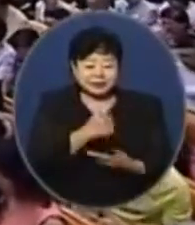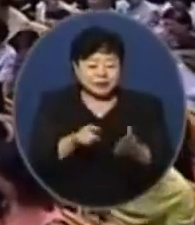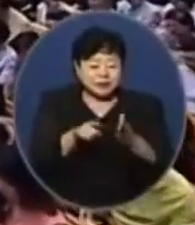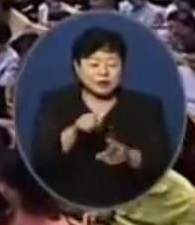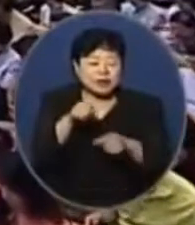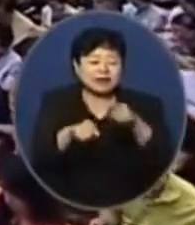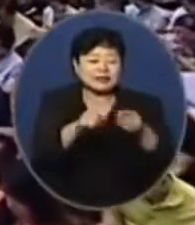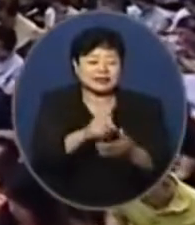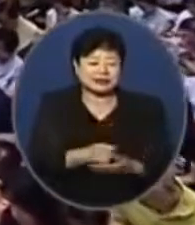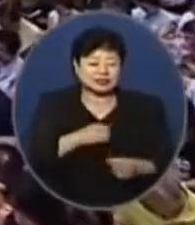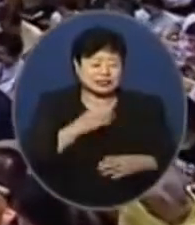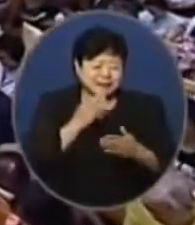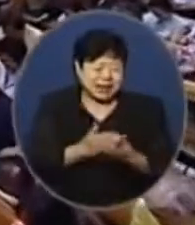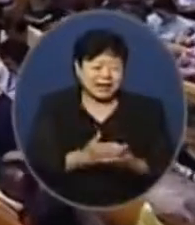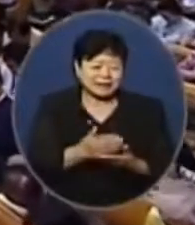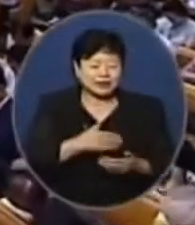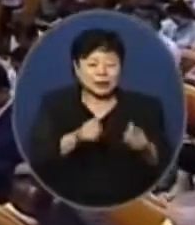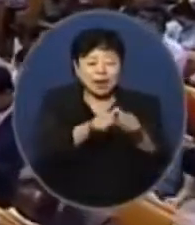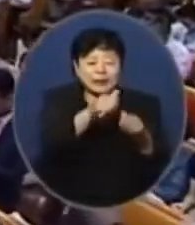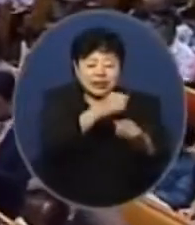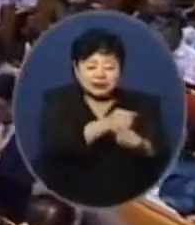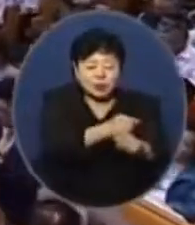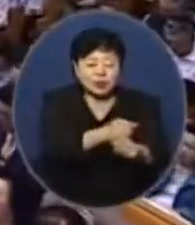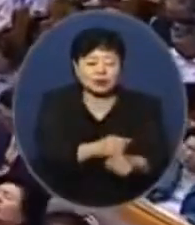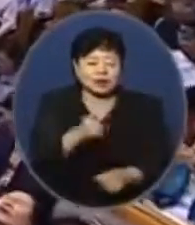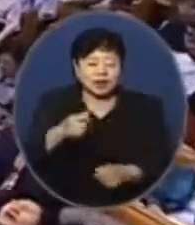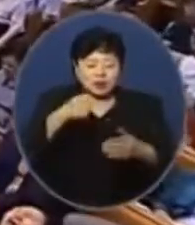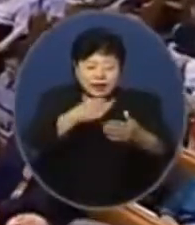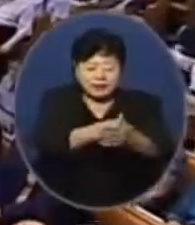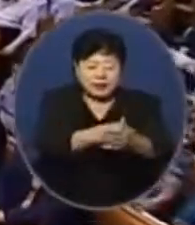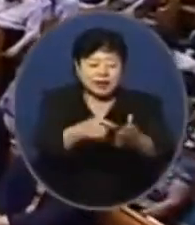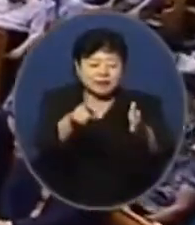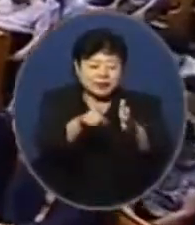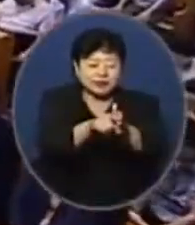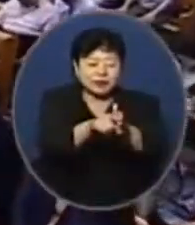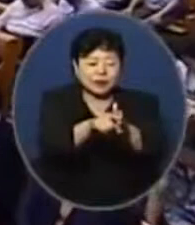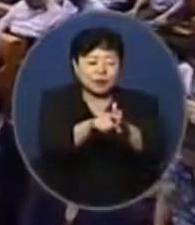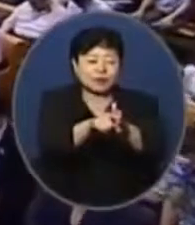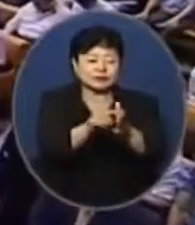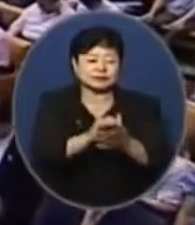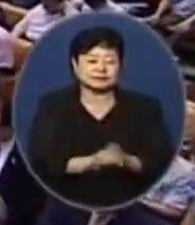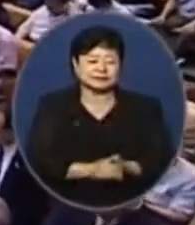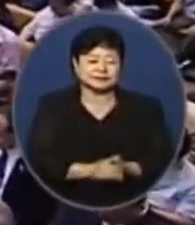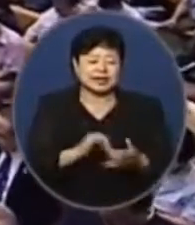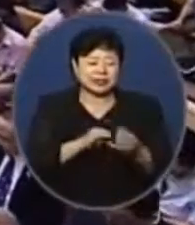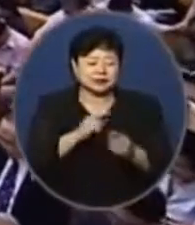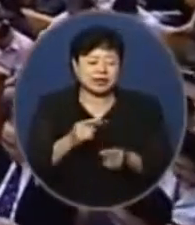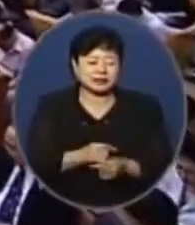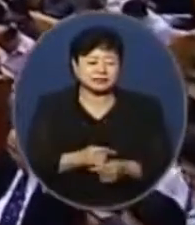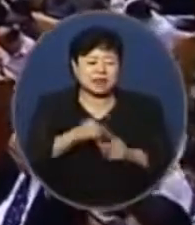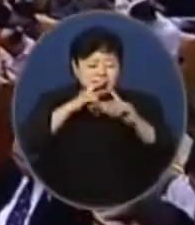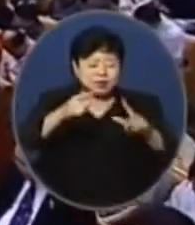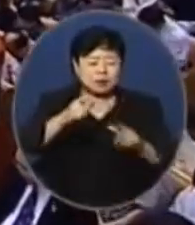믿고 나아갑니다. 두려워하지 말라. 내가 너와 함께 할 것이라. 강하고 담대한 믿음으로 약속의 말씀을